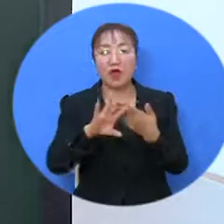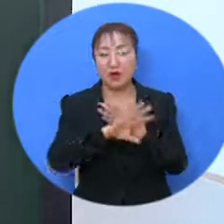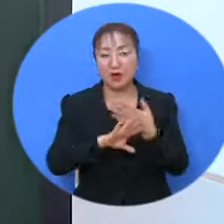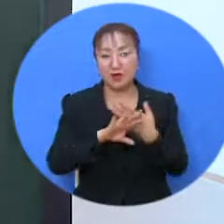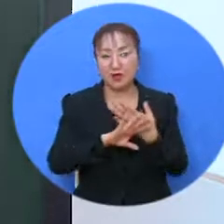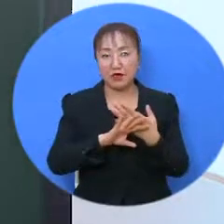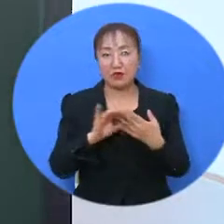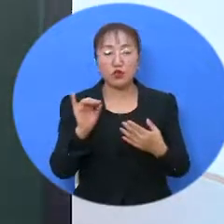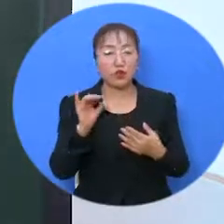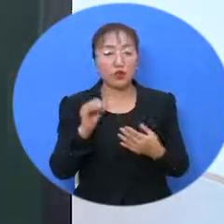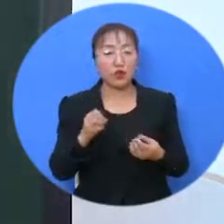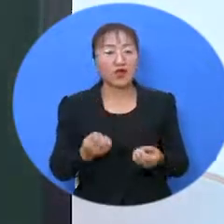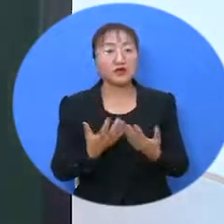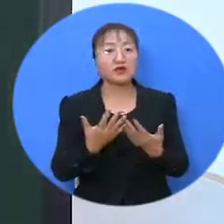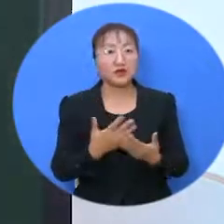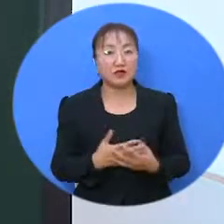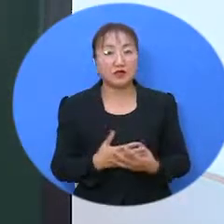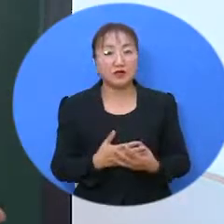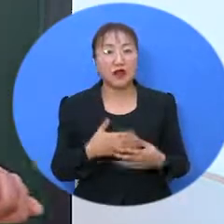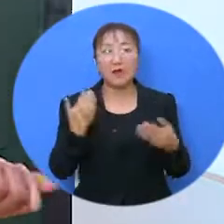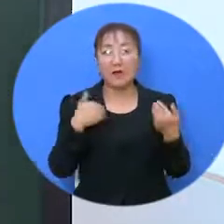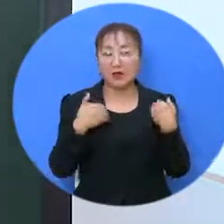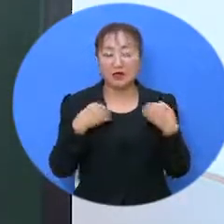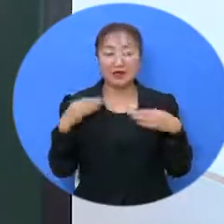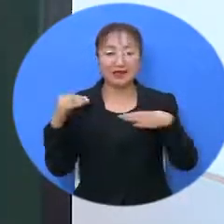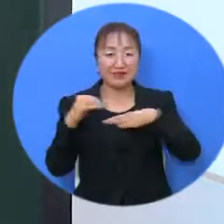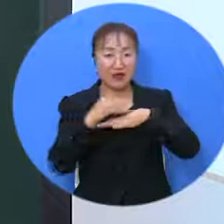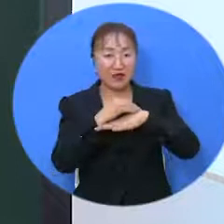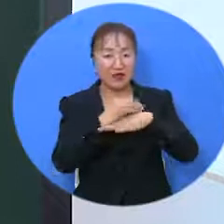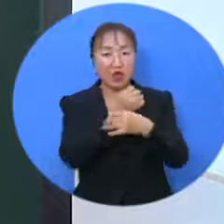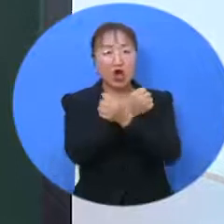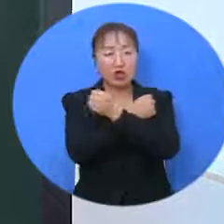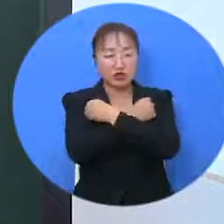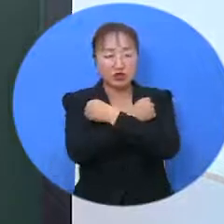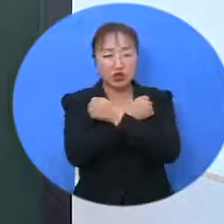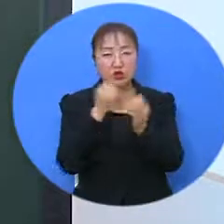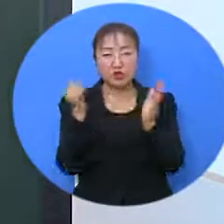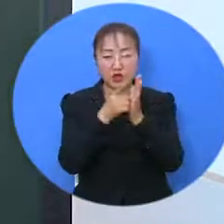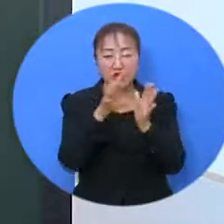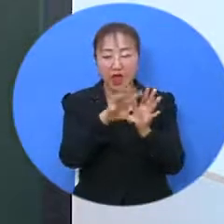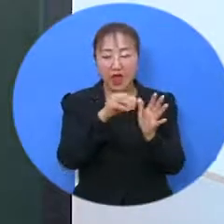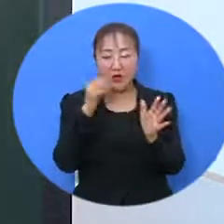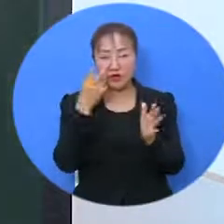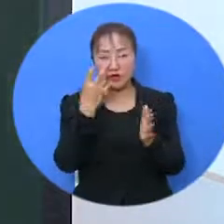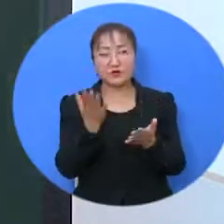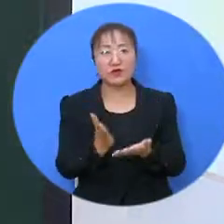байна? Багшийнхан зүгээс зам тээврийн ослыг чухалчлан авч үзлээ.